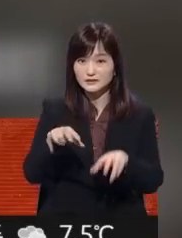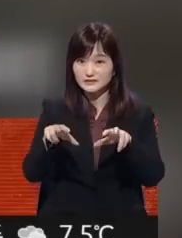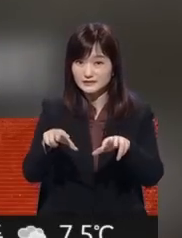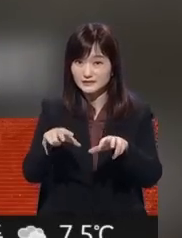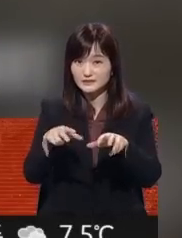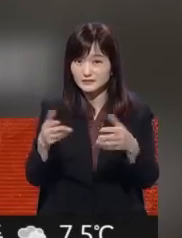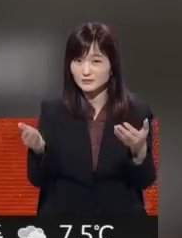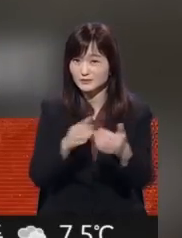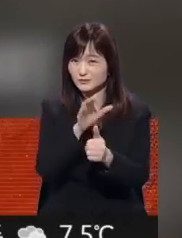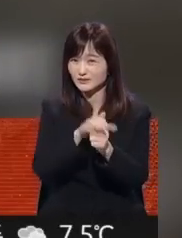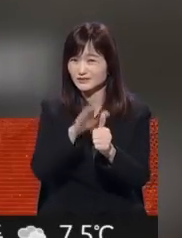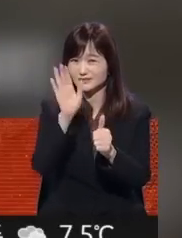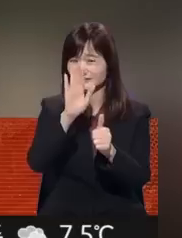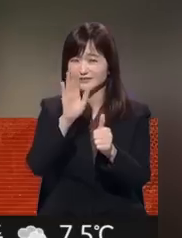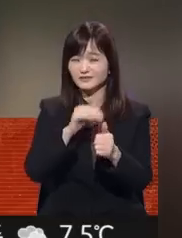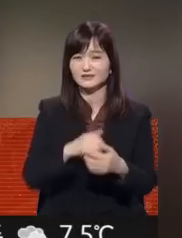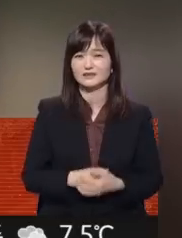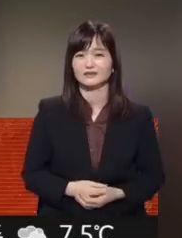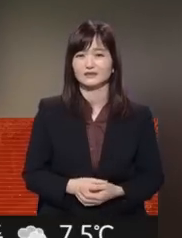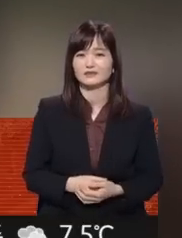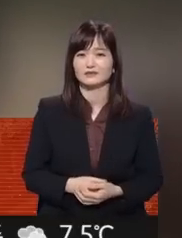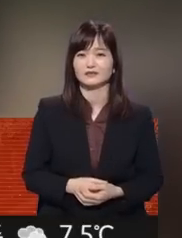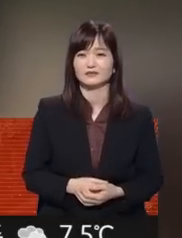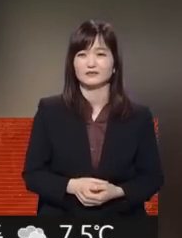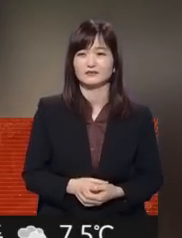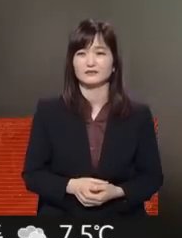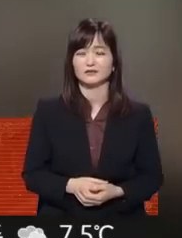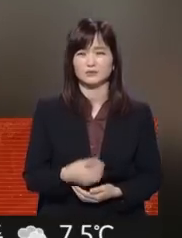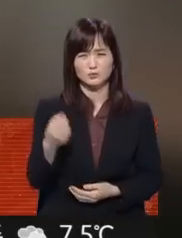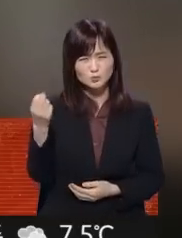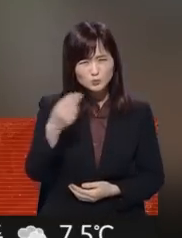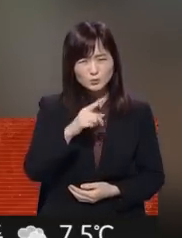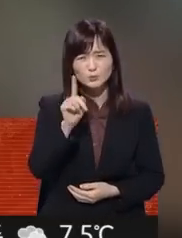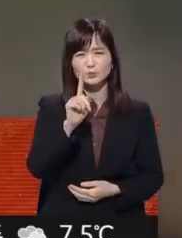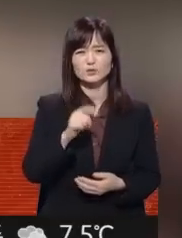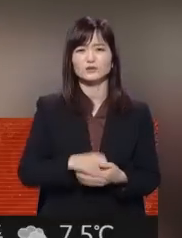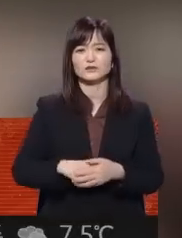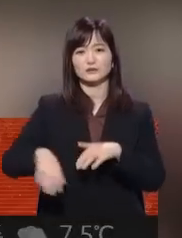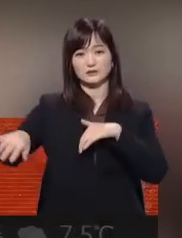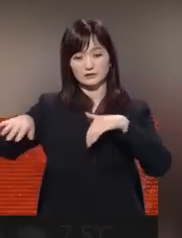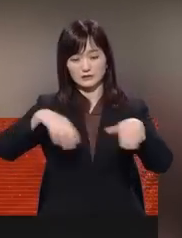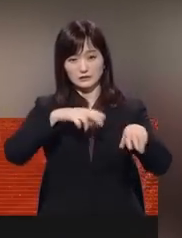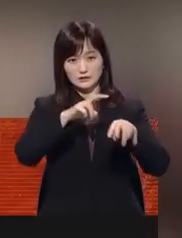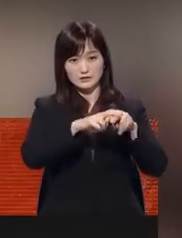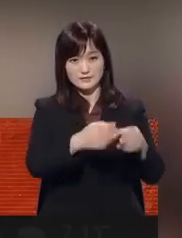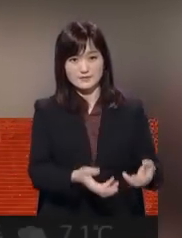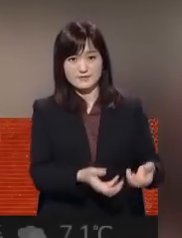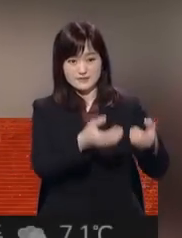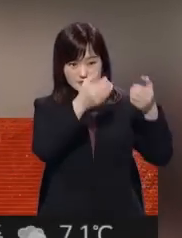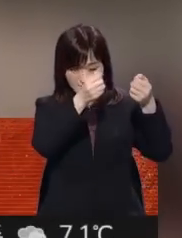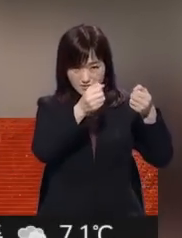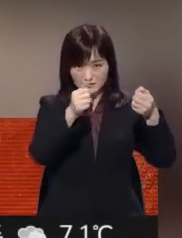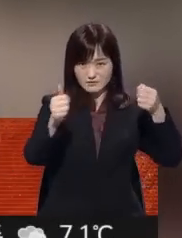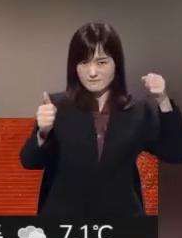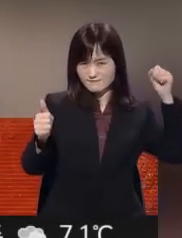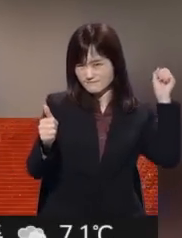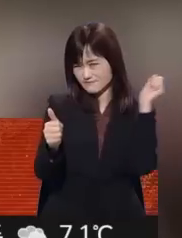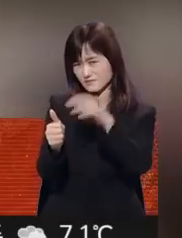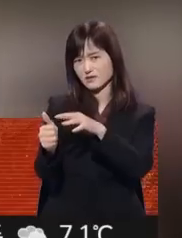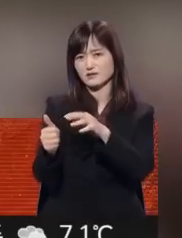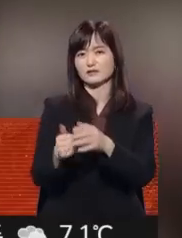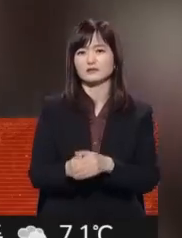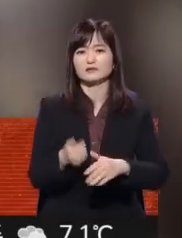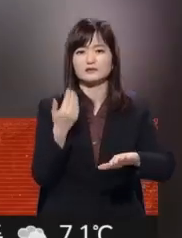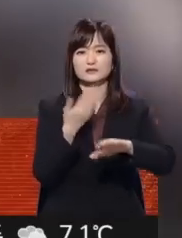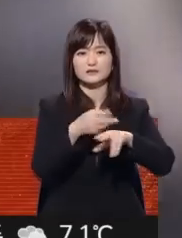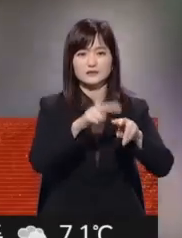것 같은데. 글쎄요. 게다가 예. 거기서 멈추질 않았어요. 거리에 있던 의자까지 집어 남성에게 던졌고요. 참. 또